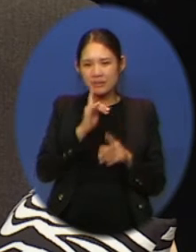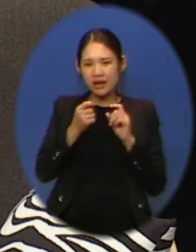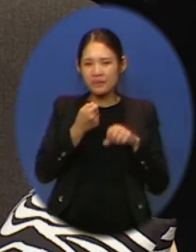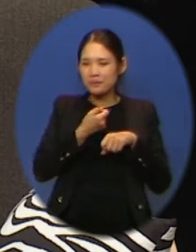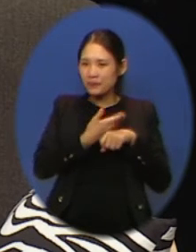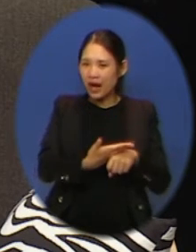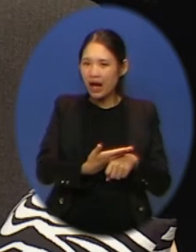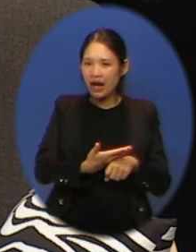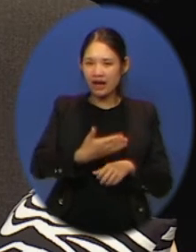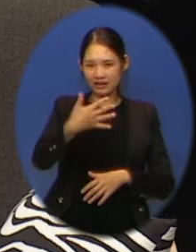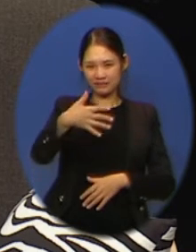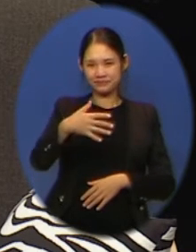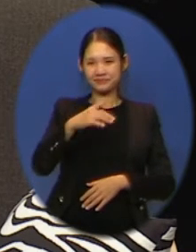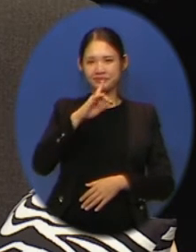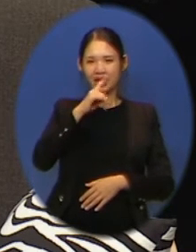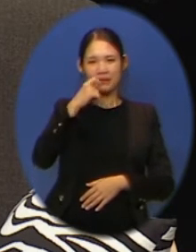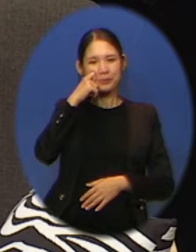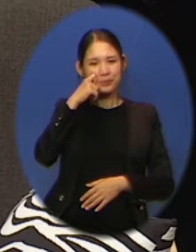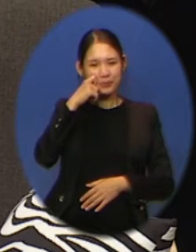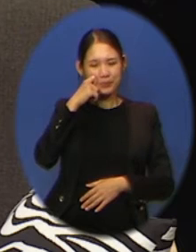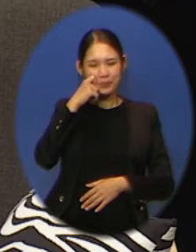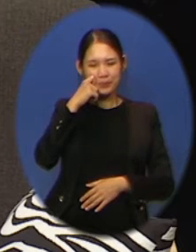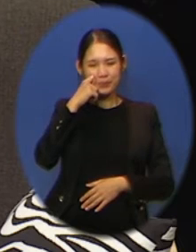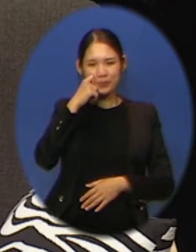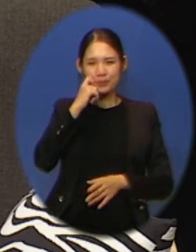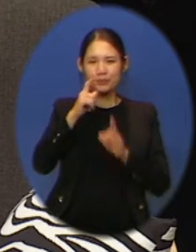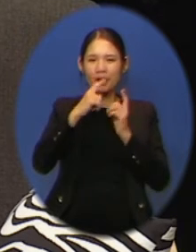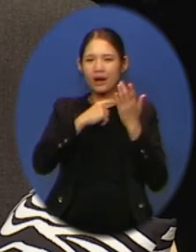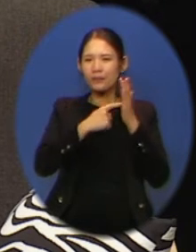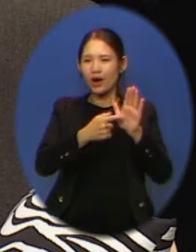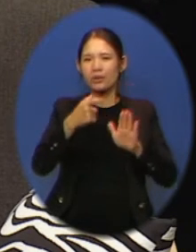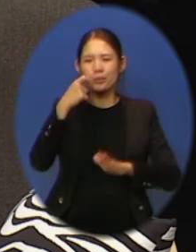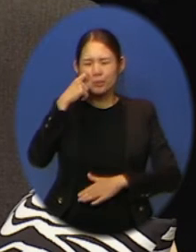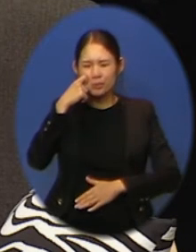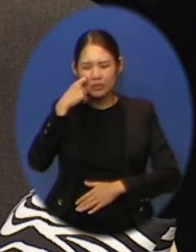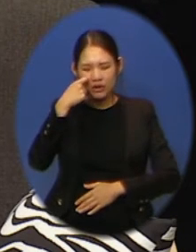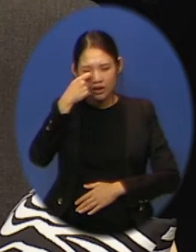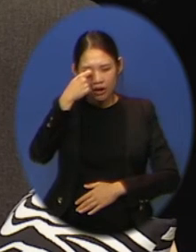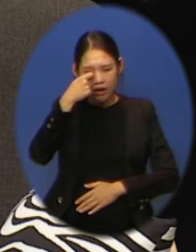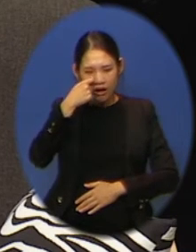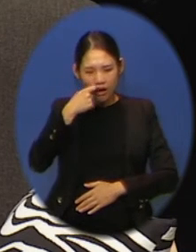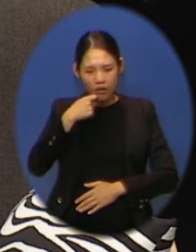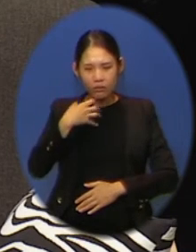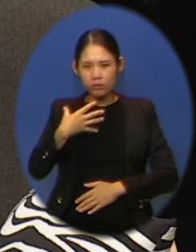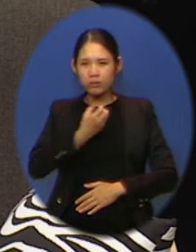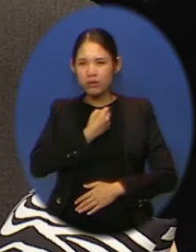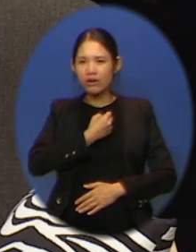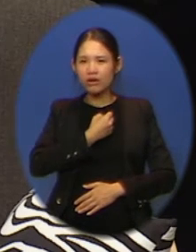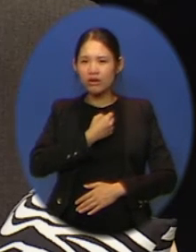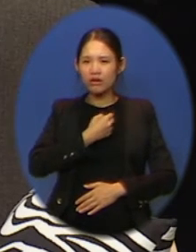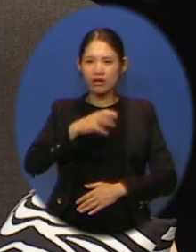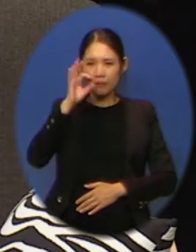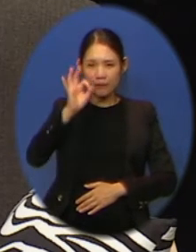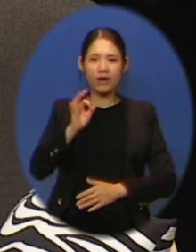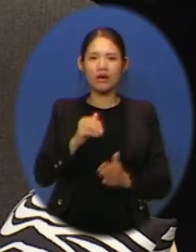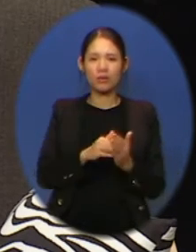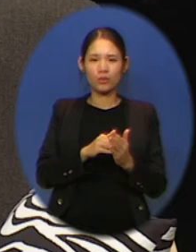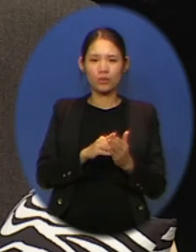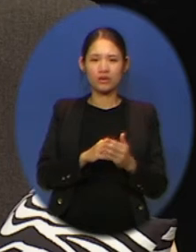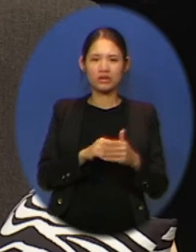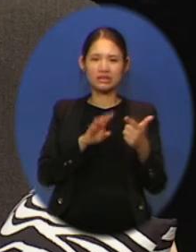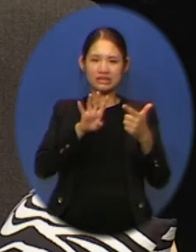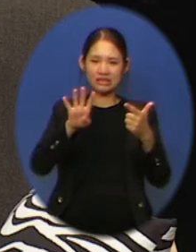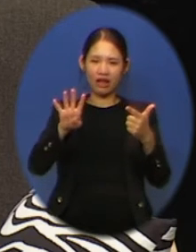때 이루 말할 수 없는 그 비참함을 봤습니다. 그다음에 일사후퇴. 예. 그건 더 비참했죠.